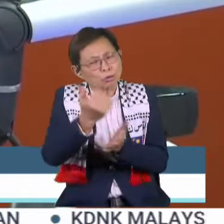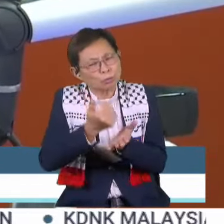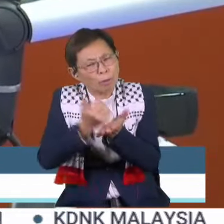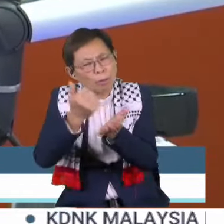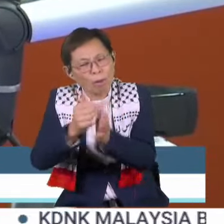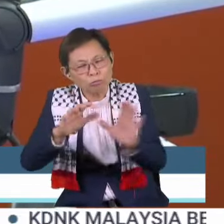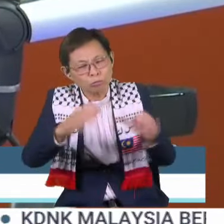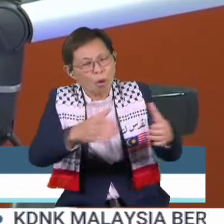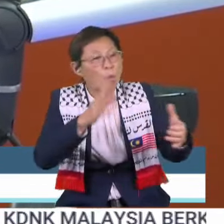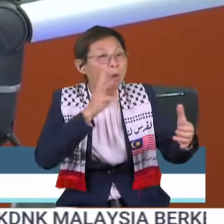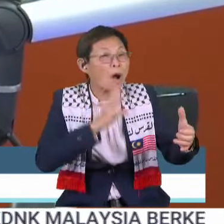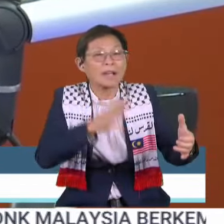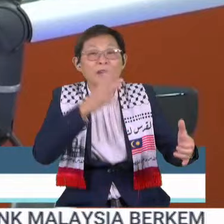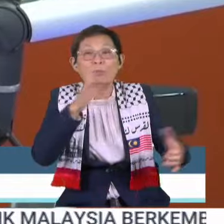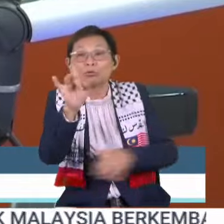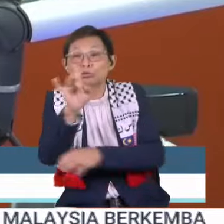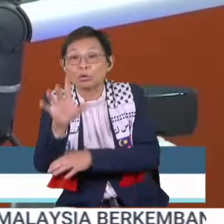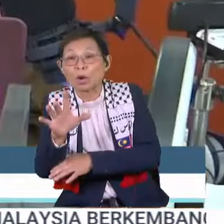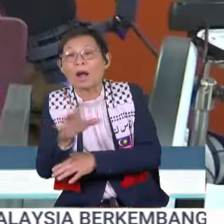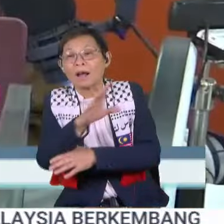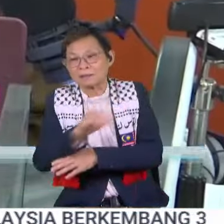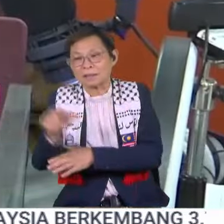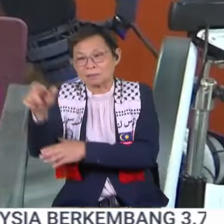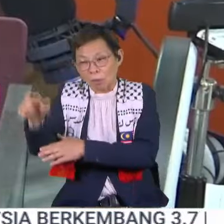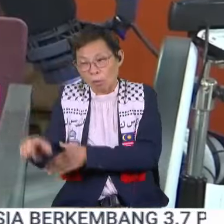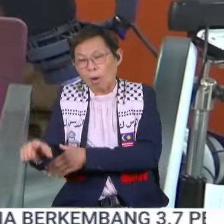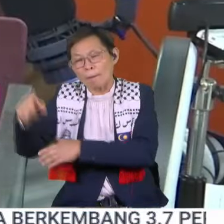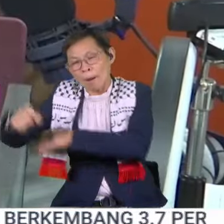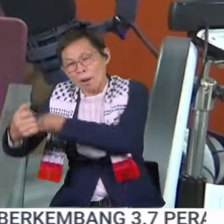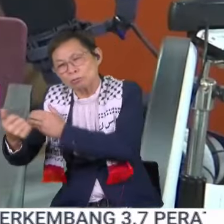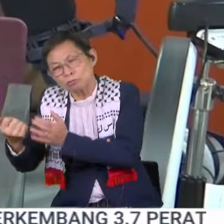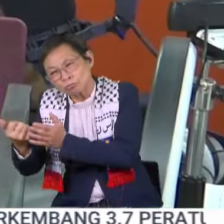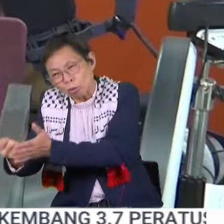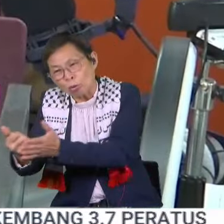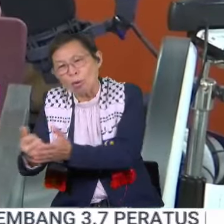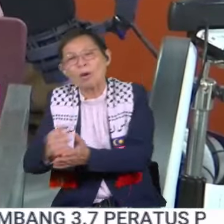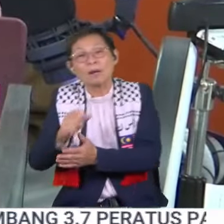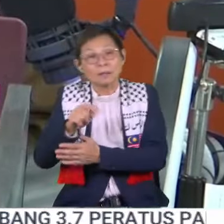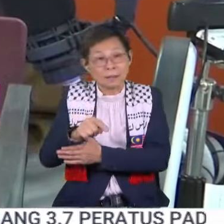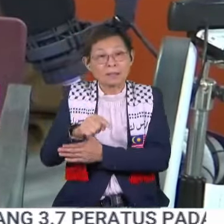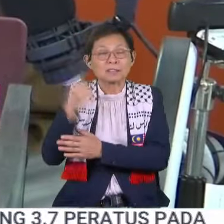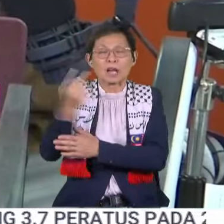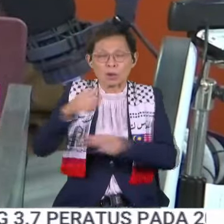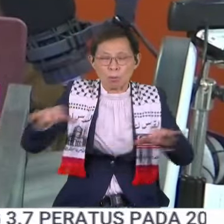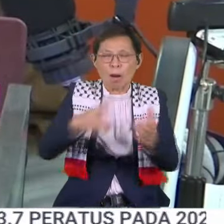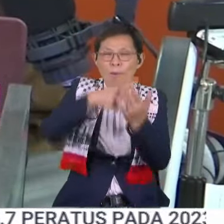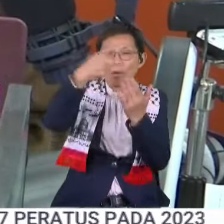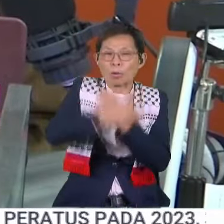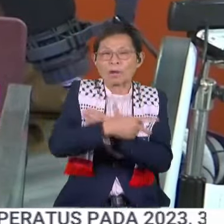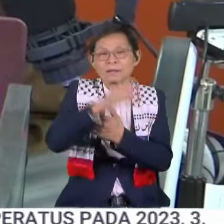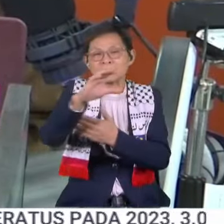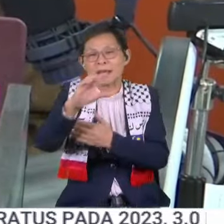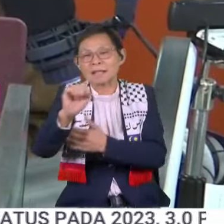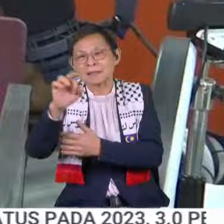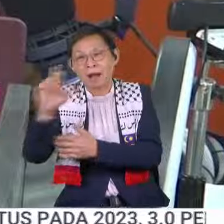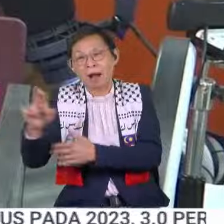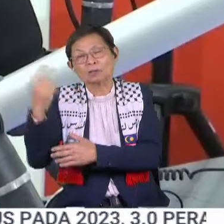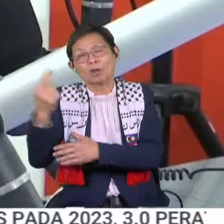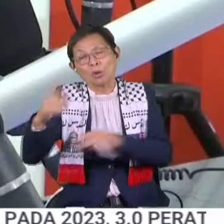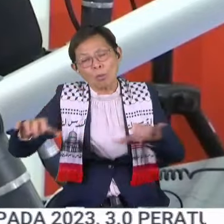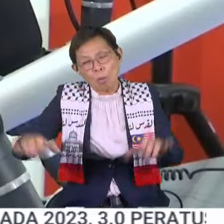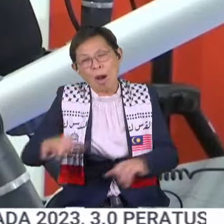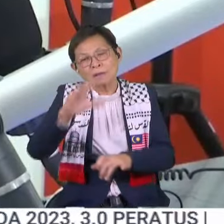golongan wanita Ibu tunggal dan mereka yang jug k maksamanggjawabal